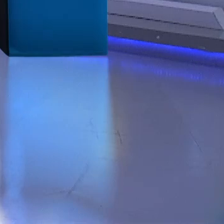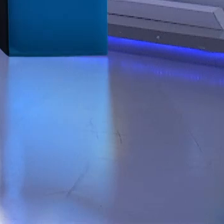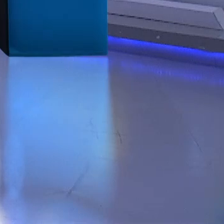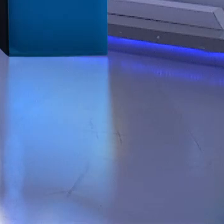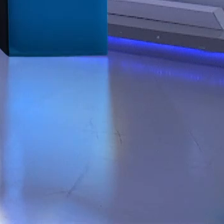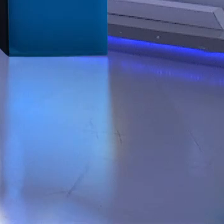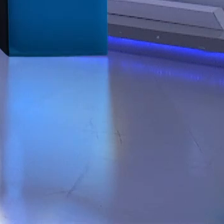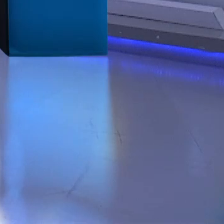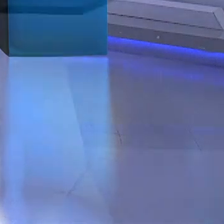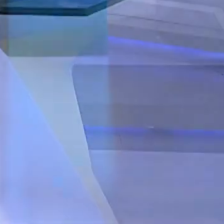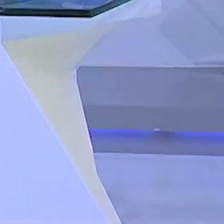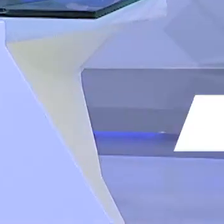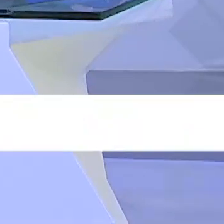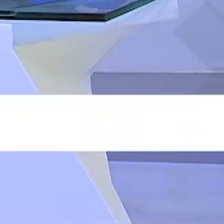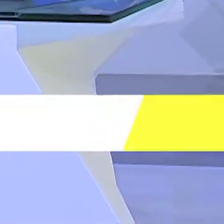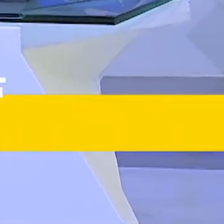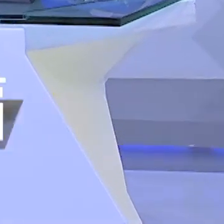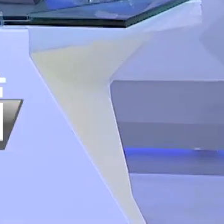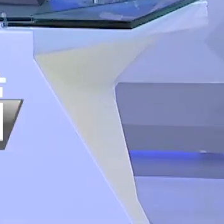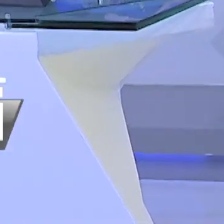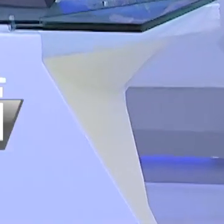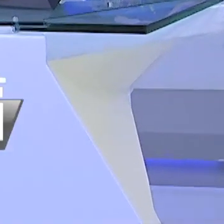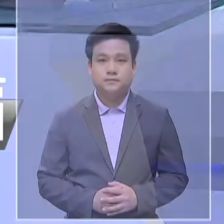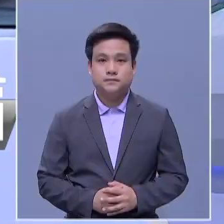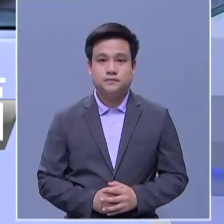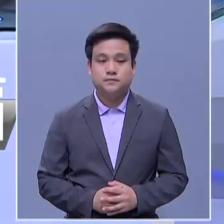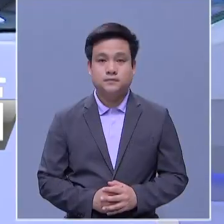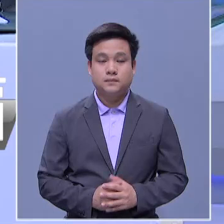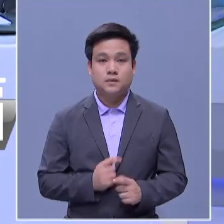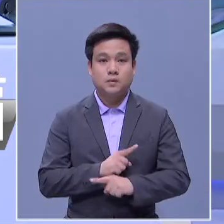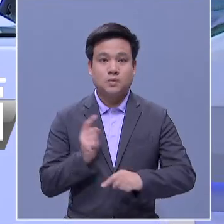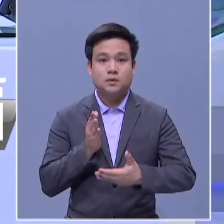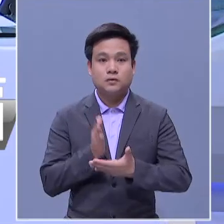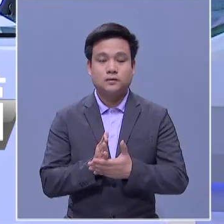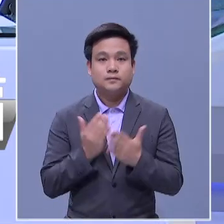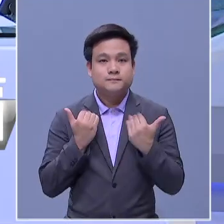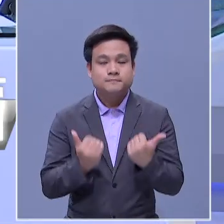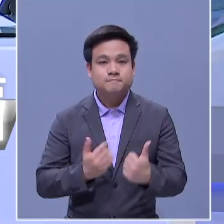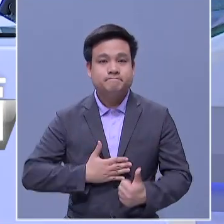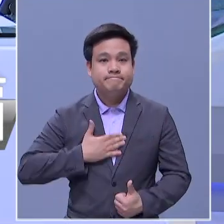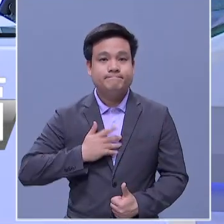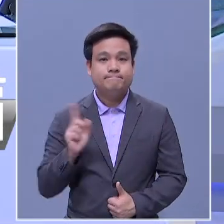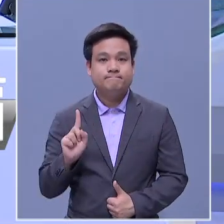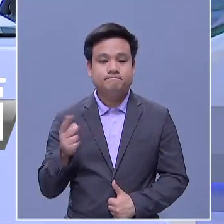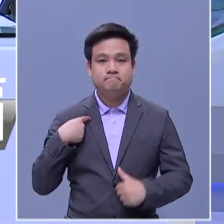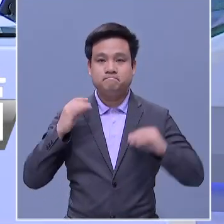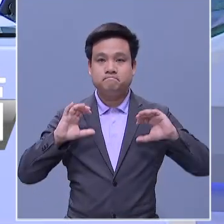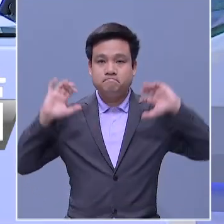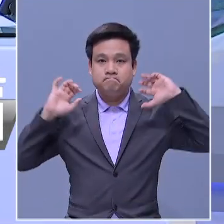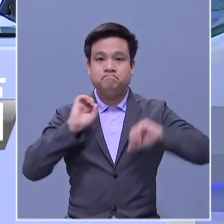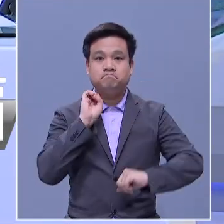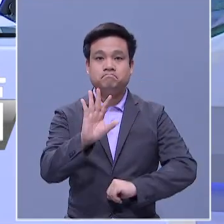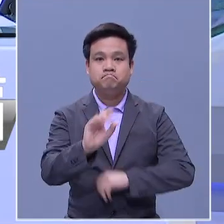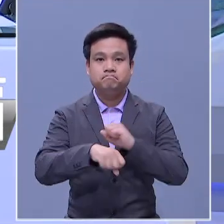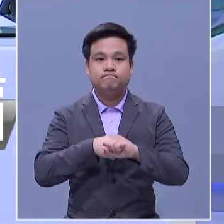ุณผู้ชมคะพูดถึงเรื่องช่วงนี้วันหยุดยาวท่องเที่ยวกันใช่ไหมคะมาดูตัวเลขที่น่าชื่นใจหน่อยทางรัฐบาลเนี่ยนะบอกว่าในปีนี้นะค